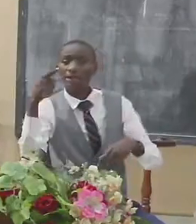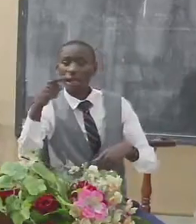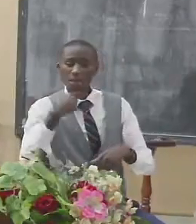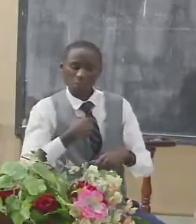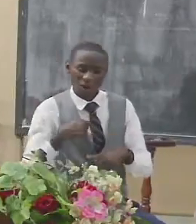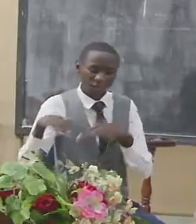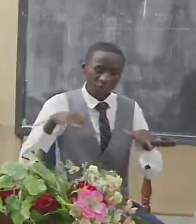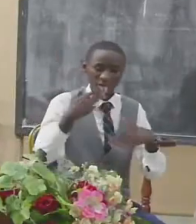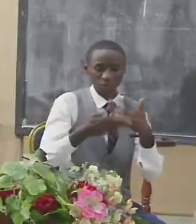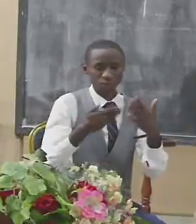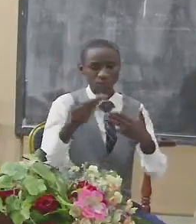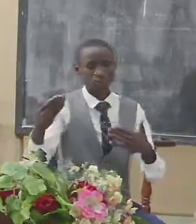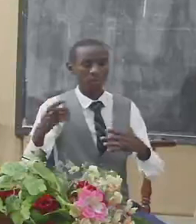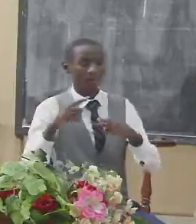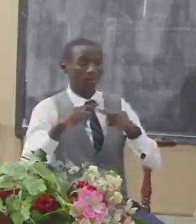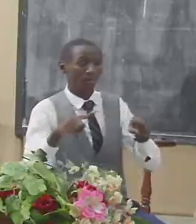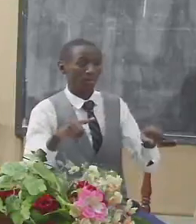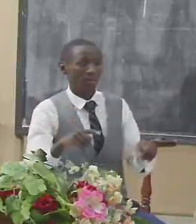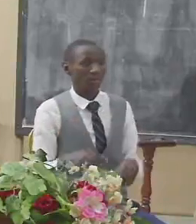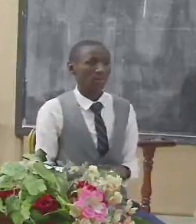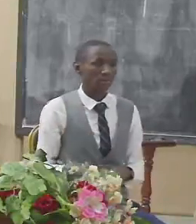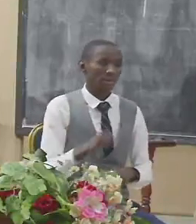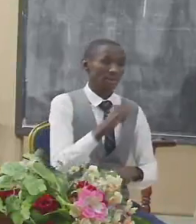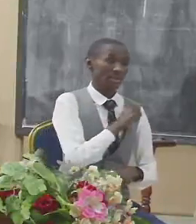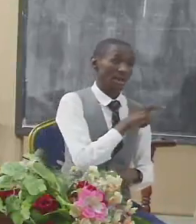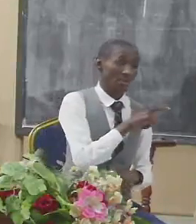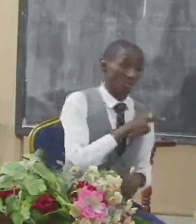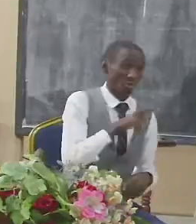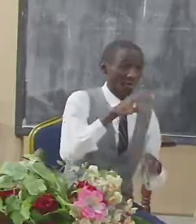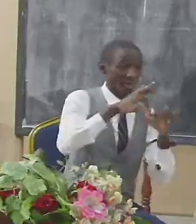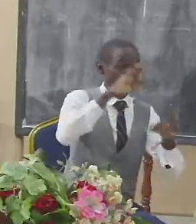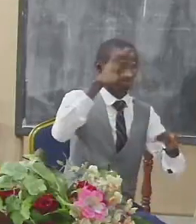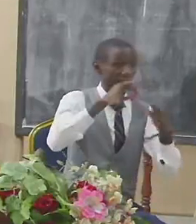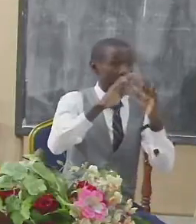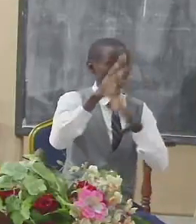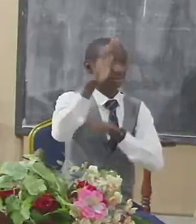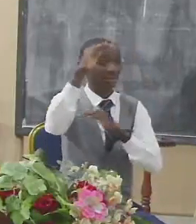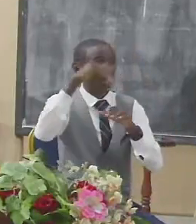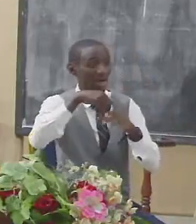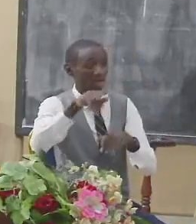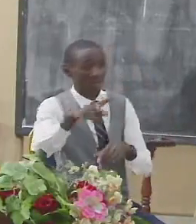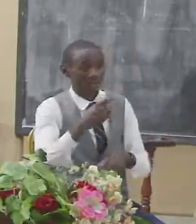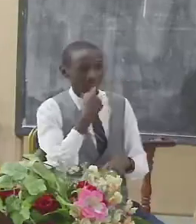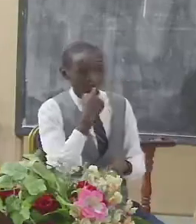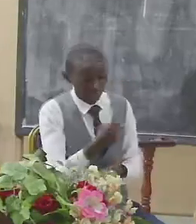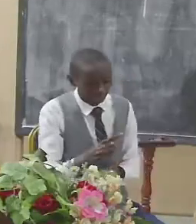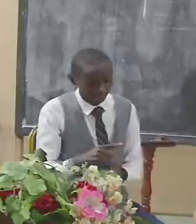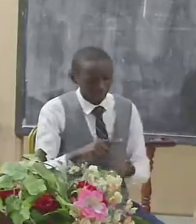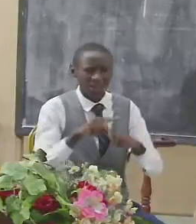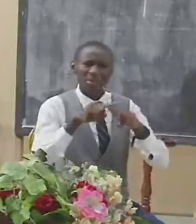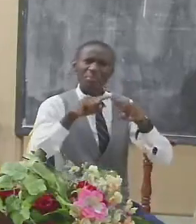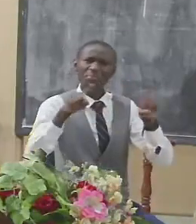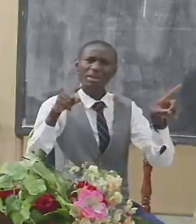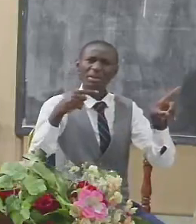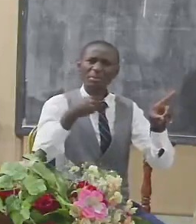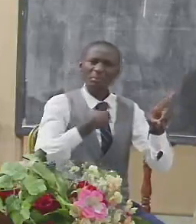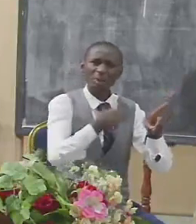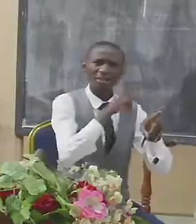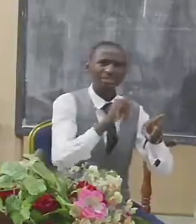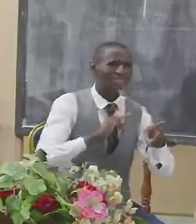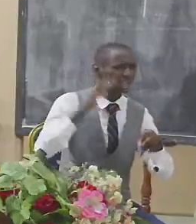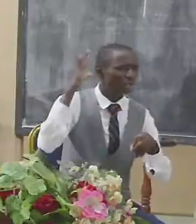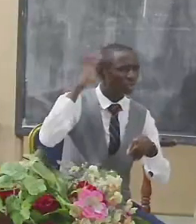nimetimiza yote. Samuel. Samuel. L'esprit de Dieu en lui. Roho wa Mungu ndani mwake. Anasema. J'entends.